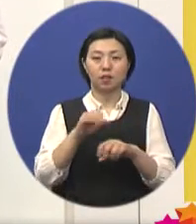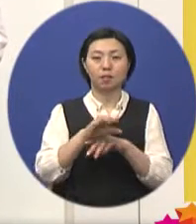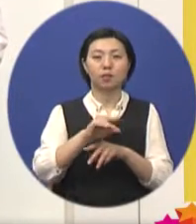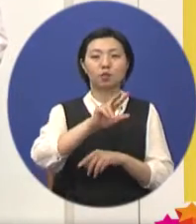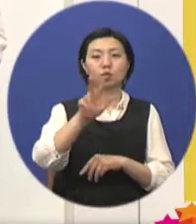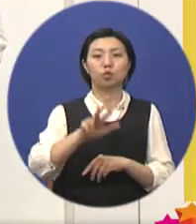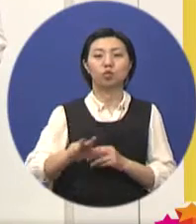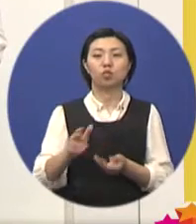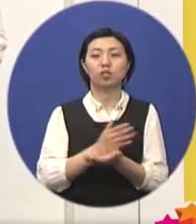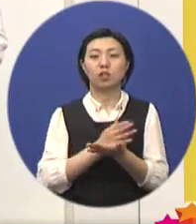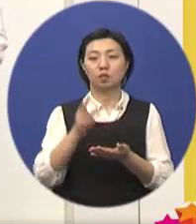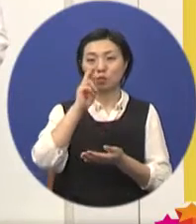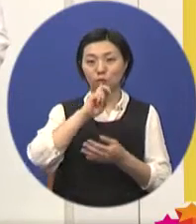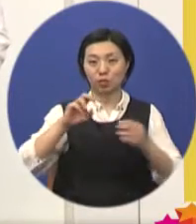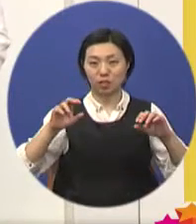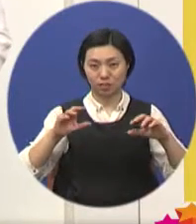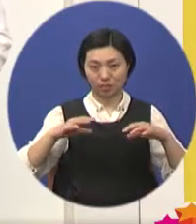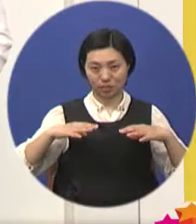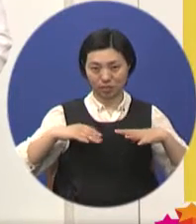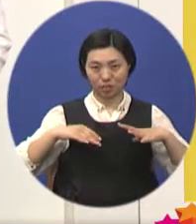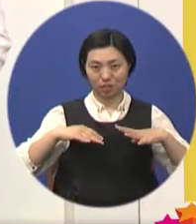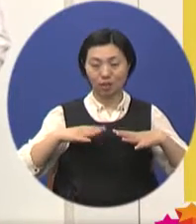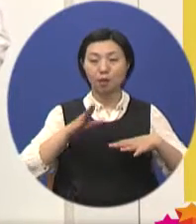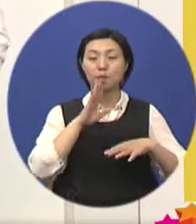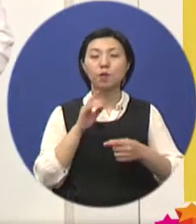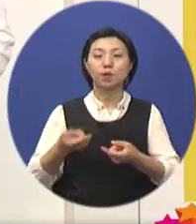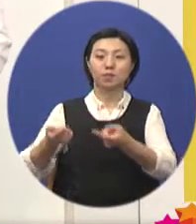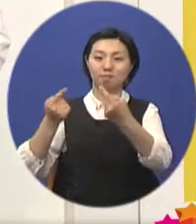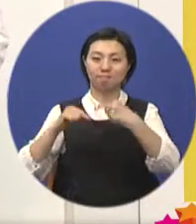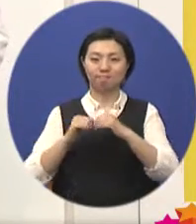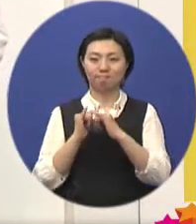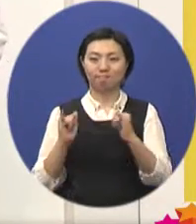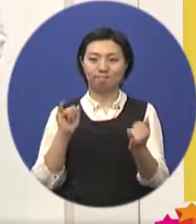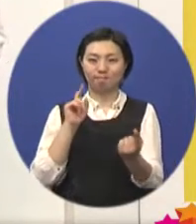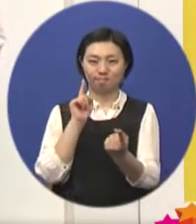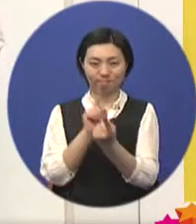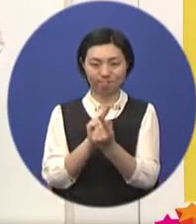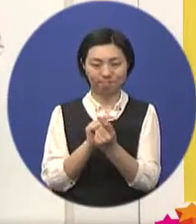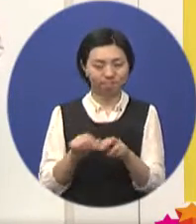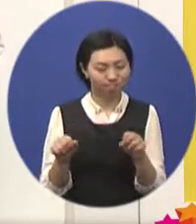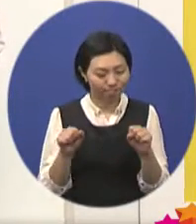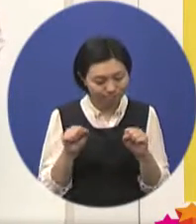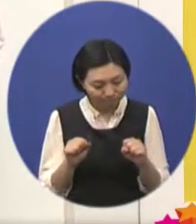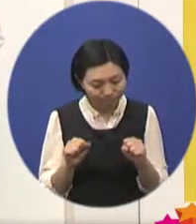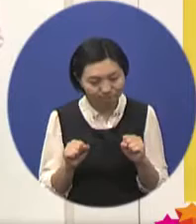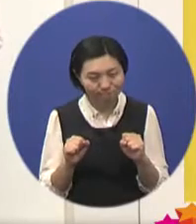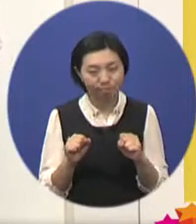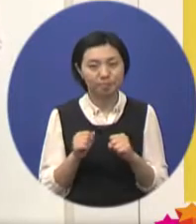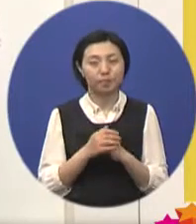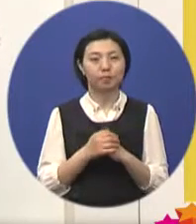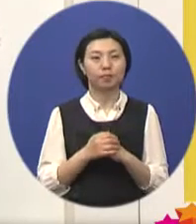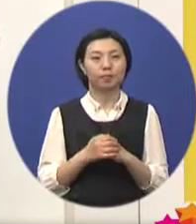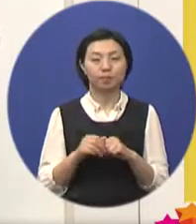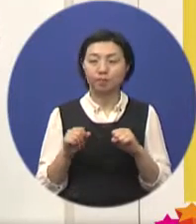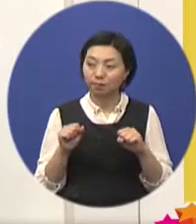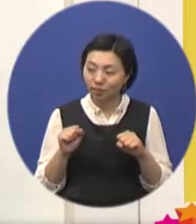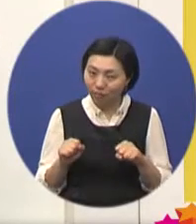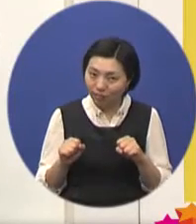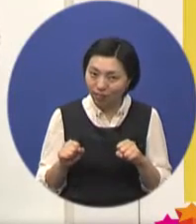전국 나눔 노래자랑 네. 계속해서 즉석 참여자 만나보겠습니다. 네. 안녕하세요. 어서 오세요. 네,